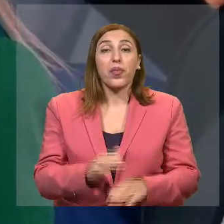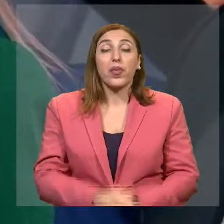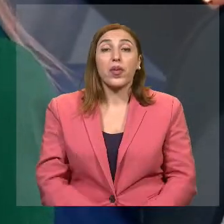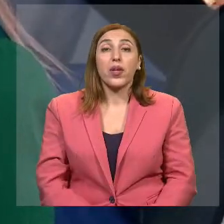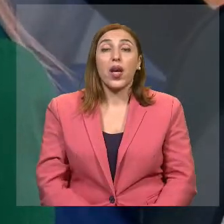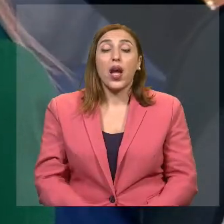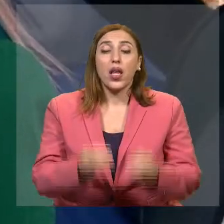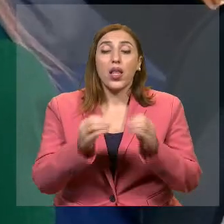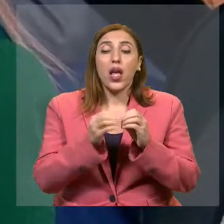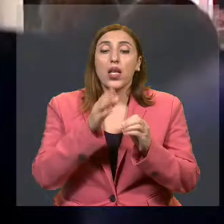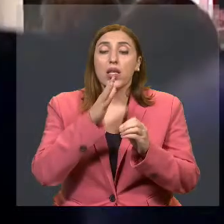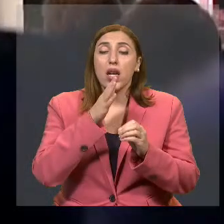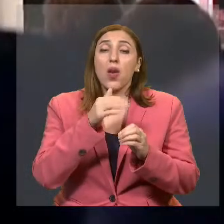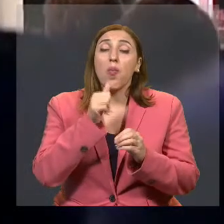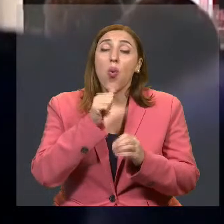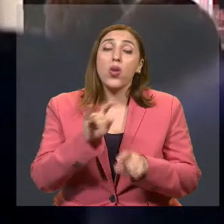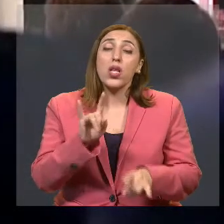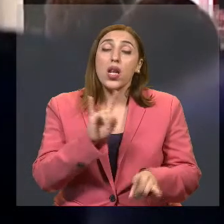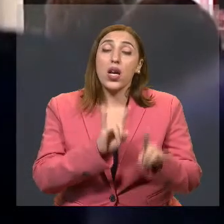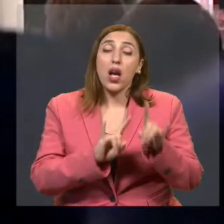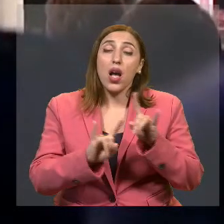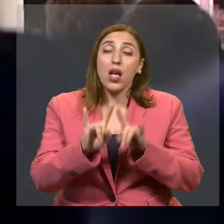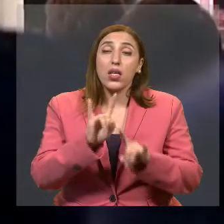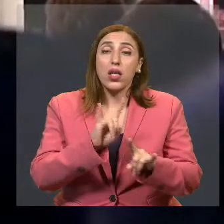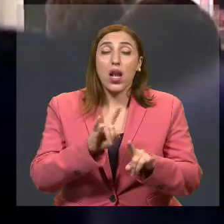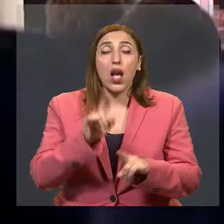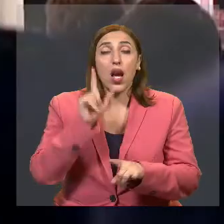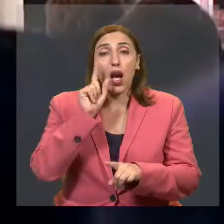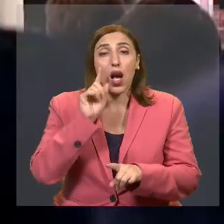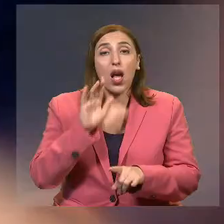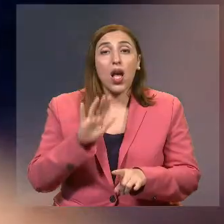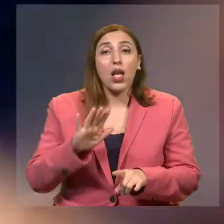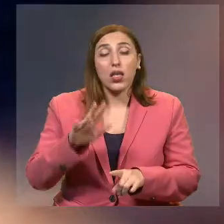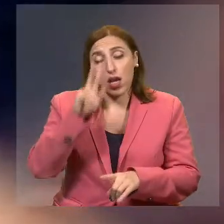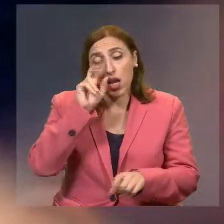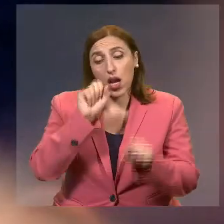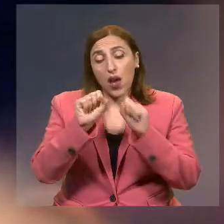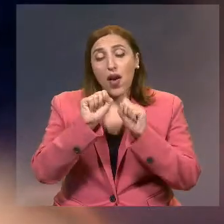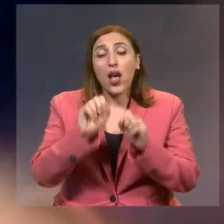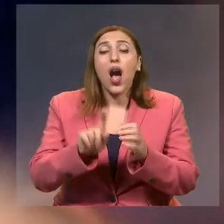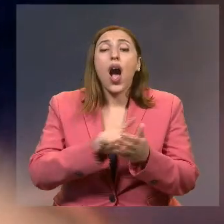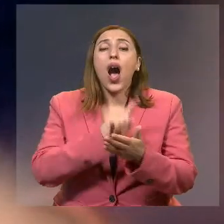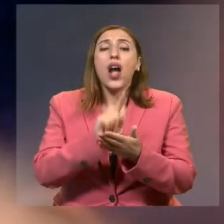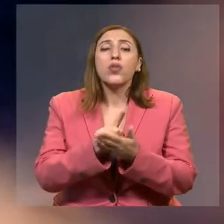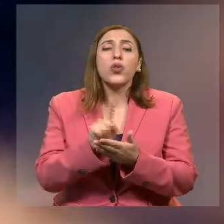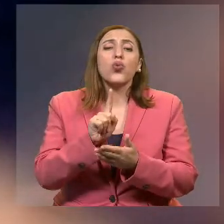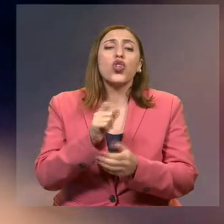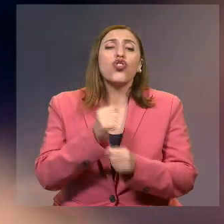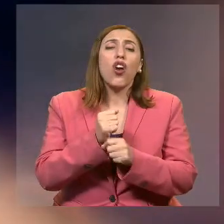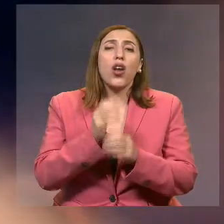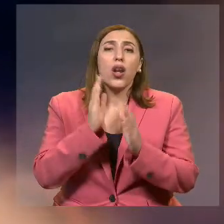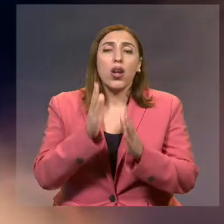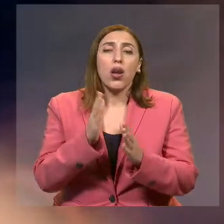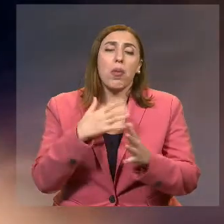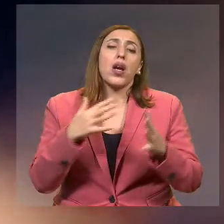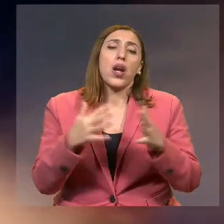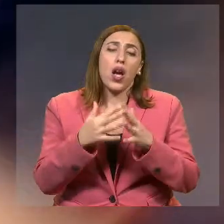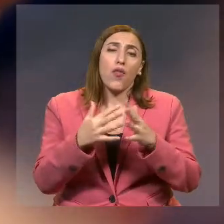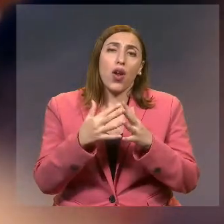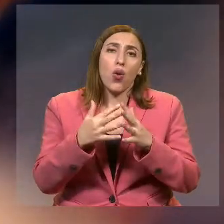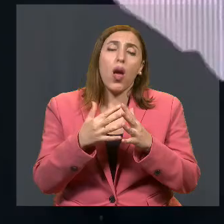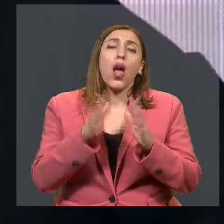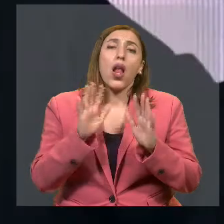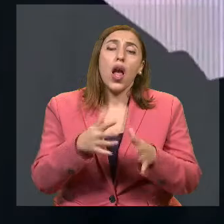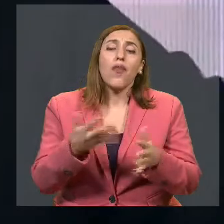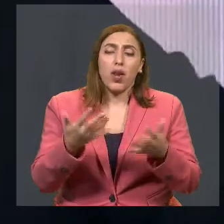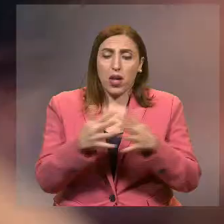մեկ տասնամյակ փորձել ենք համոզել Հայաստանի ղեկավարությունը։ Երբ հարցնում էինք, ինչ է կանելու, մեզ պատասխանում էին՝ կռվելու ենք։ Լավ, ի